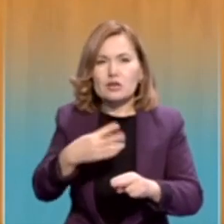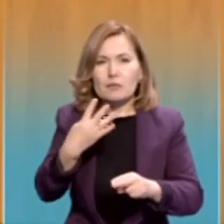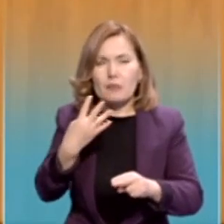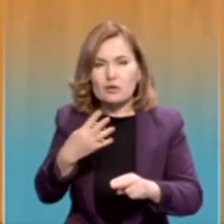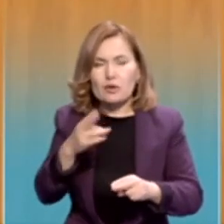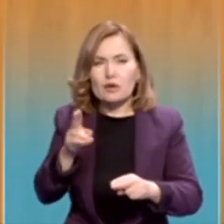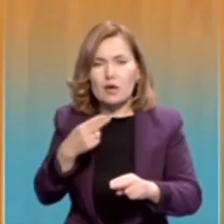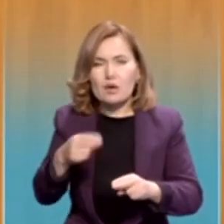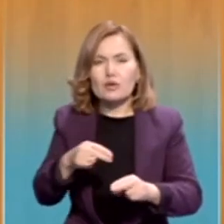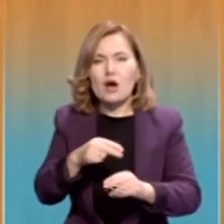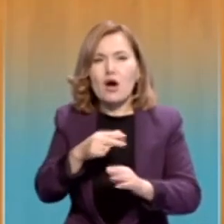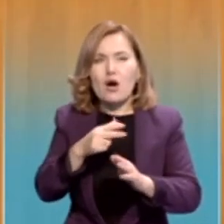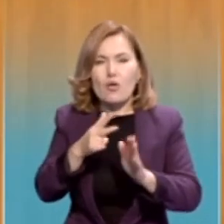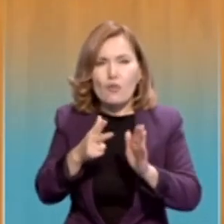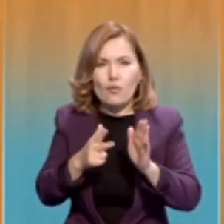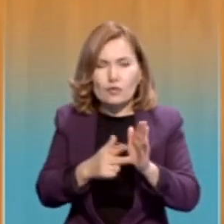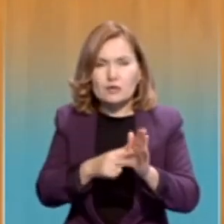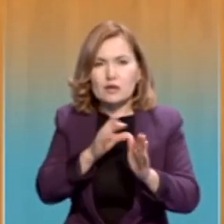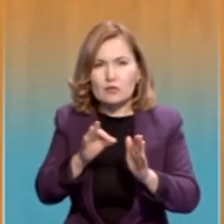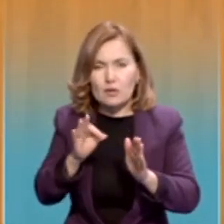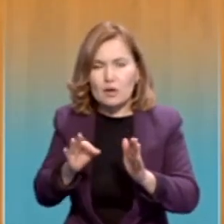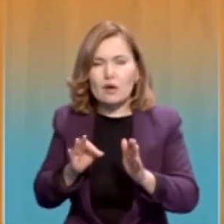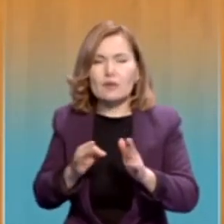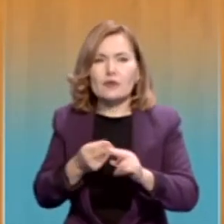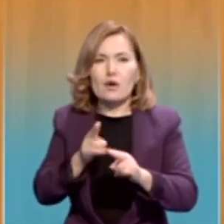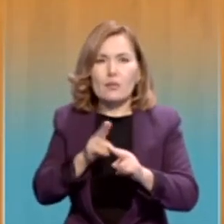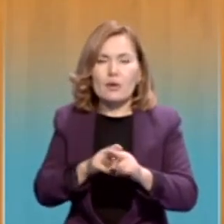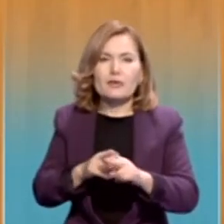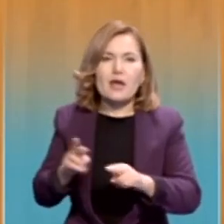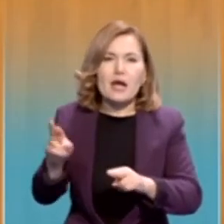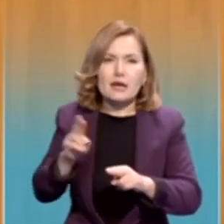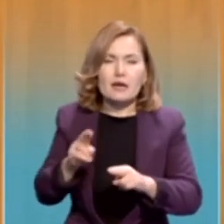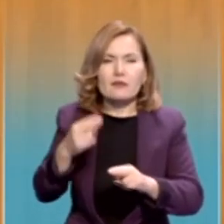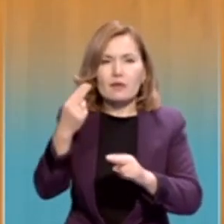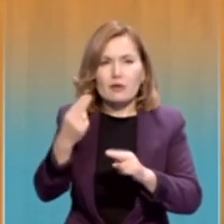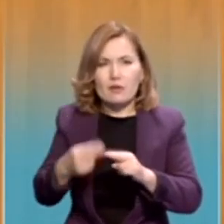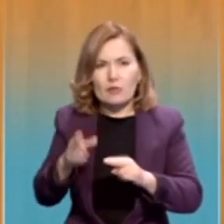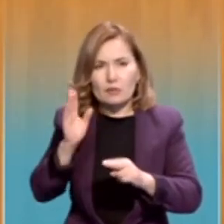сағат 18:00-ден келер жылғы 13 қаңтар күні сағат 24:00-ге дейін өтеді.